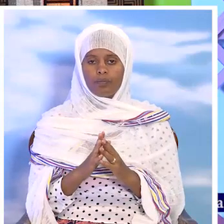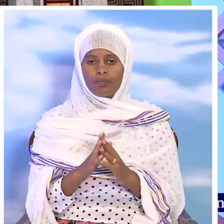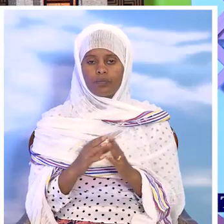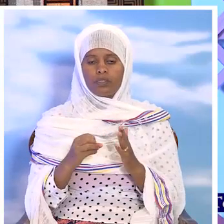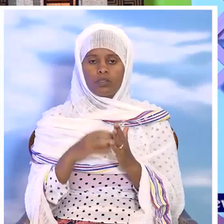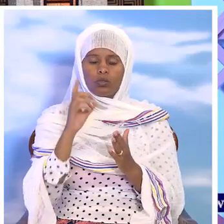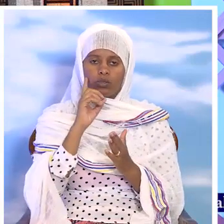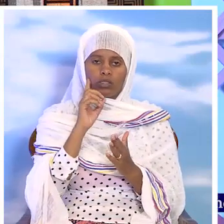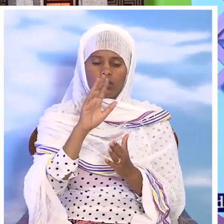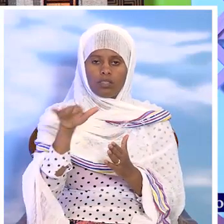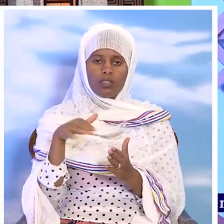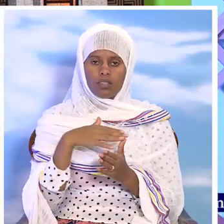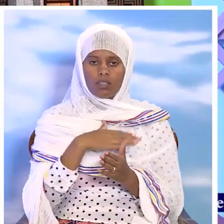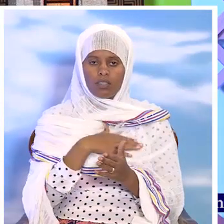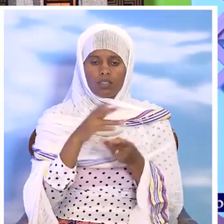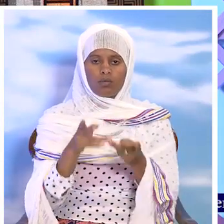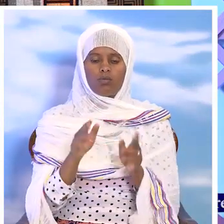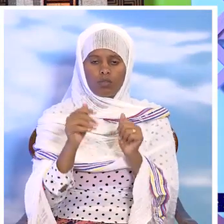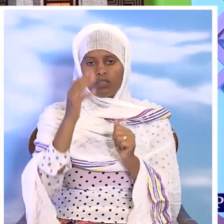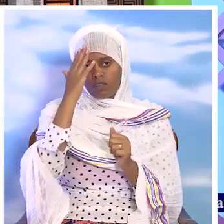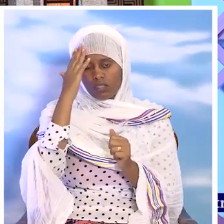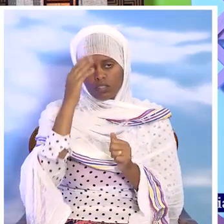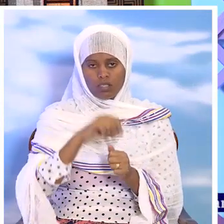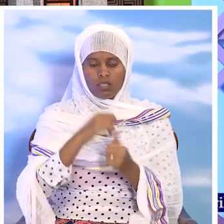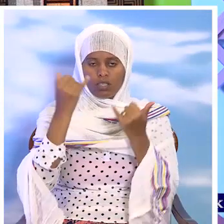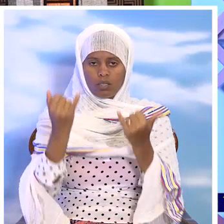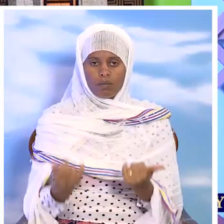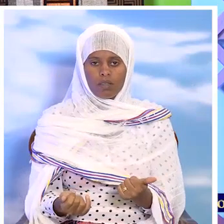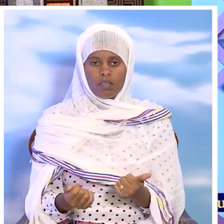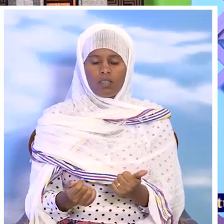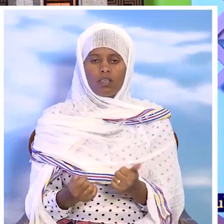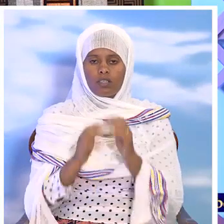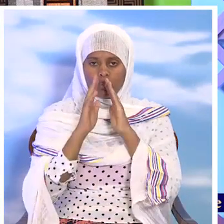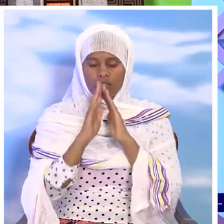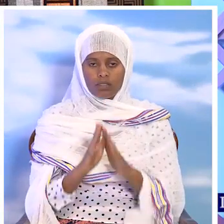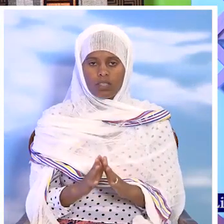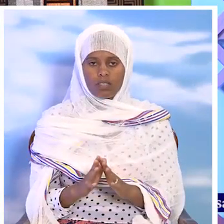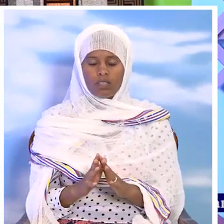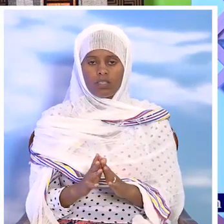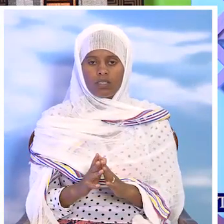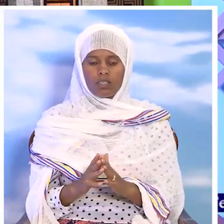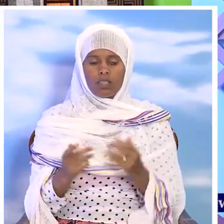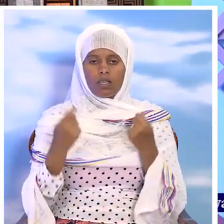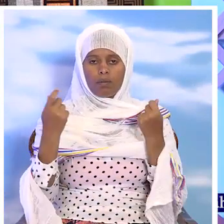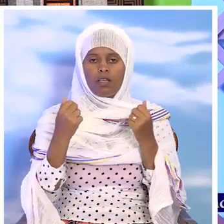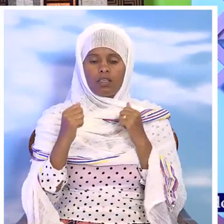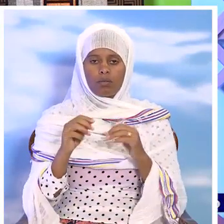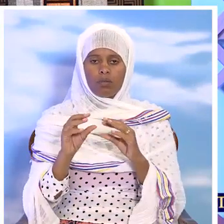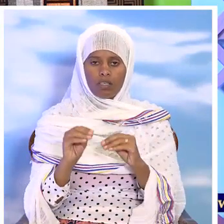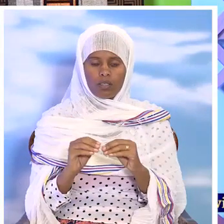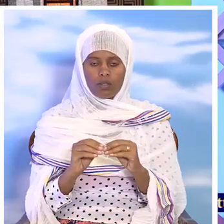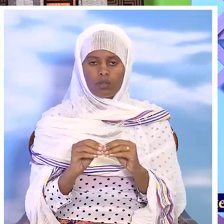ንሕና እዚ ምዃኑ ፈሊጥና እውን ንሕና ከነኽብራን ከንቅድሳን ከነልዕላን ከም ዝግበአና እውን